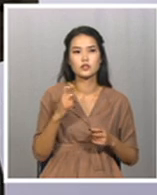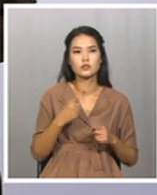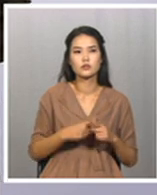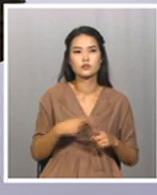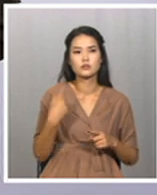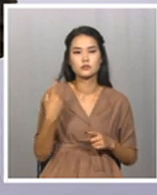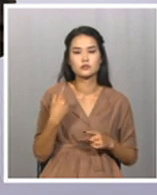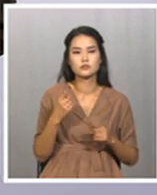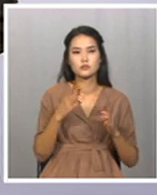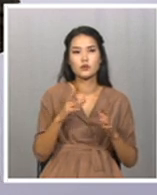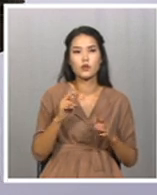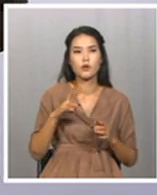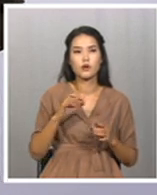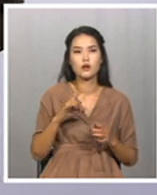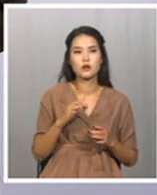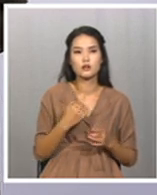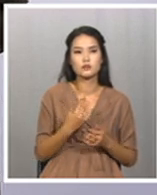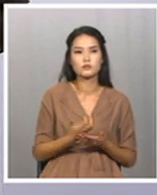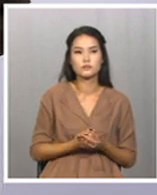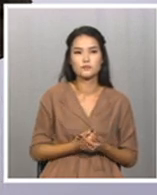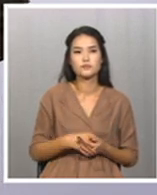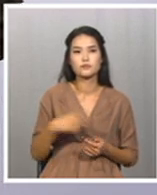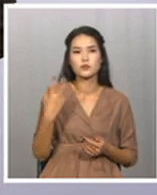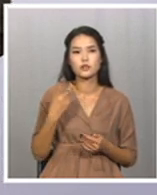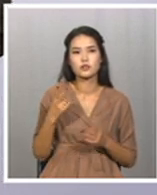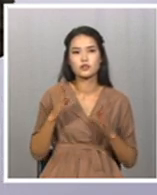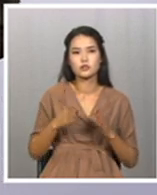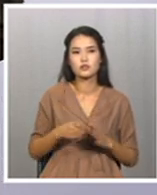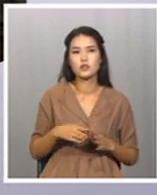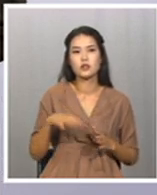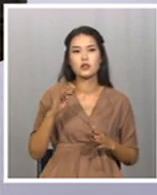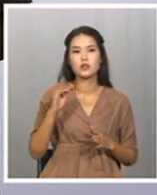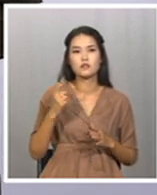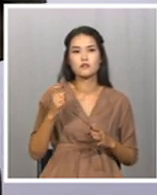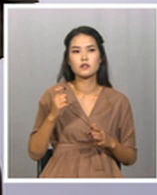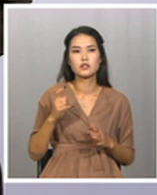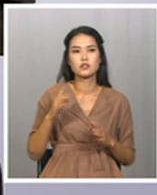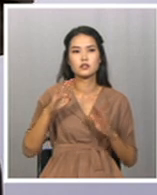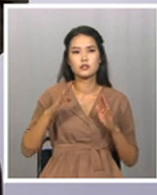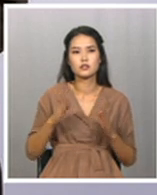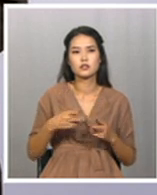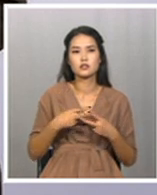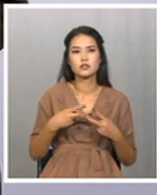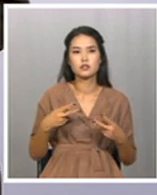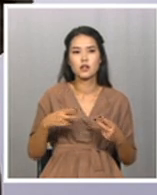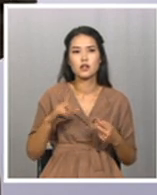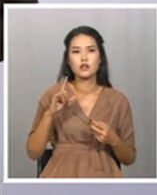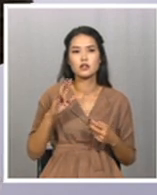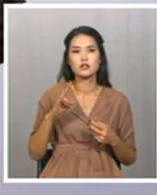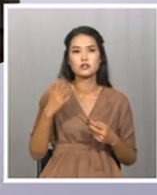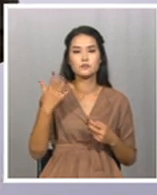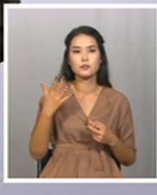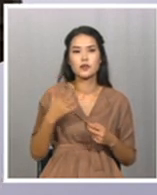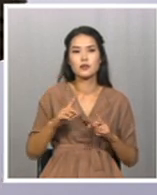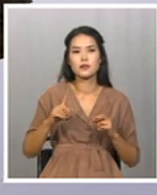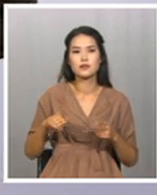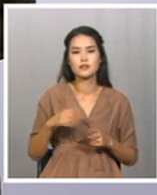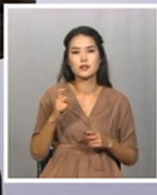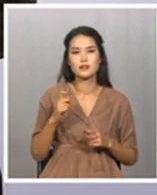ондық логарифмінің 4 дәрежесі. Ал екінші жағдайда х-тен f тең